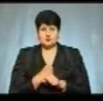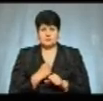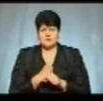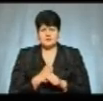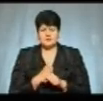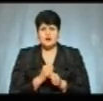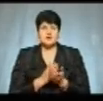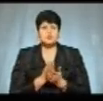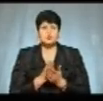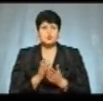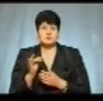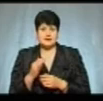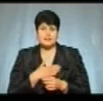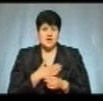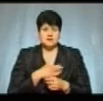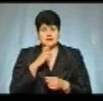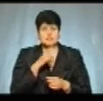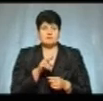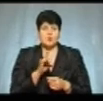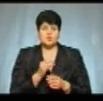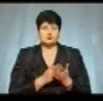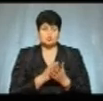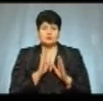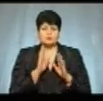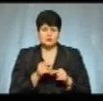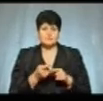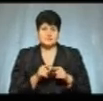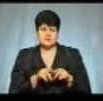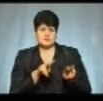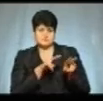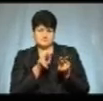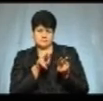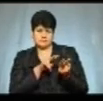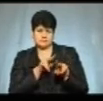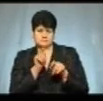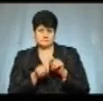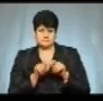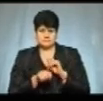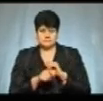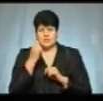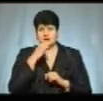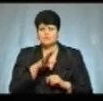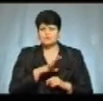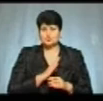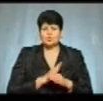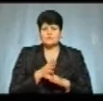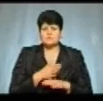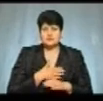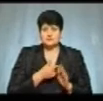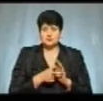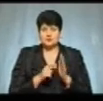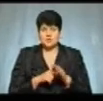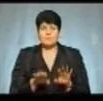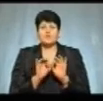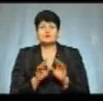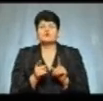А служби, наша і Держпродспоживслужба, будемо, звичайно, за цим здійснювати контроль. Я вам дякую, що були гостями нашої студії і пояснили, в чому